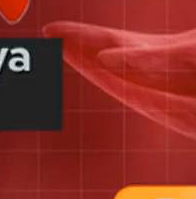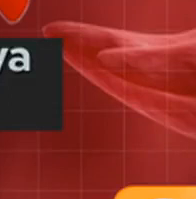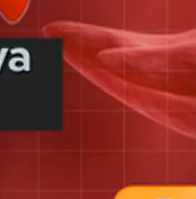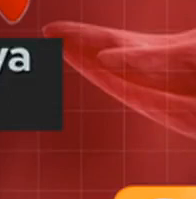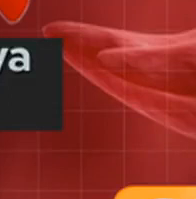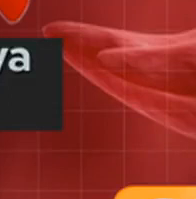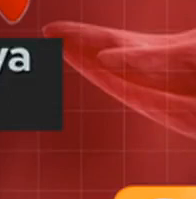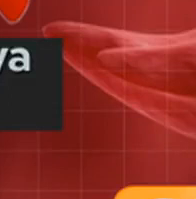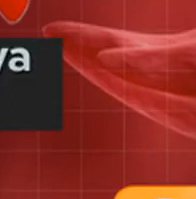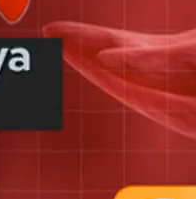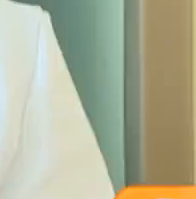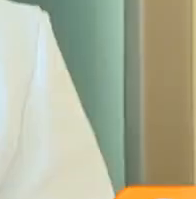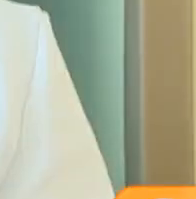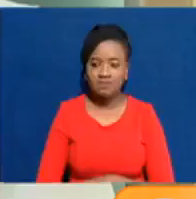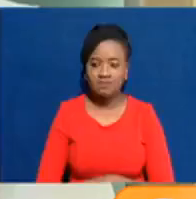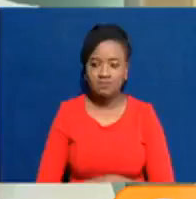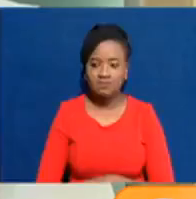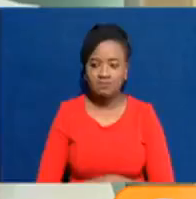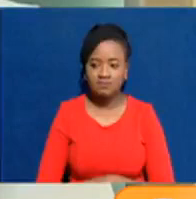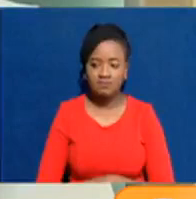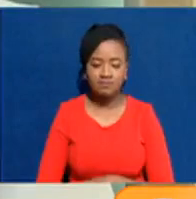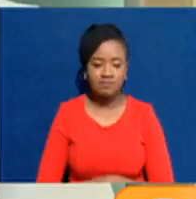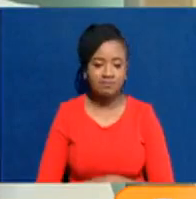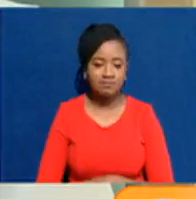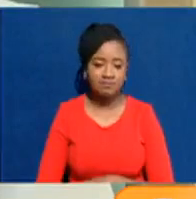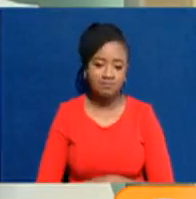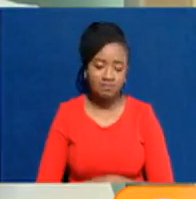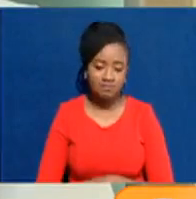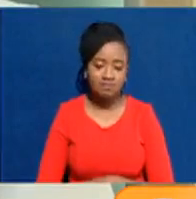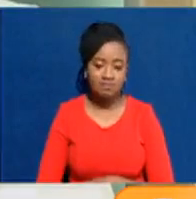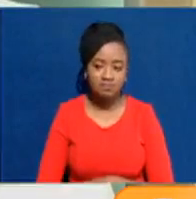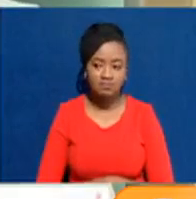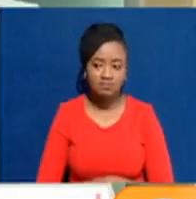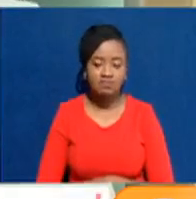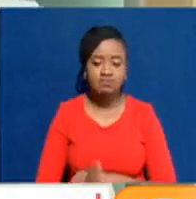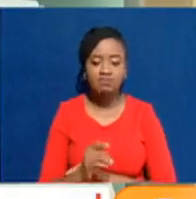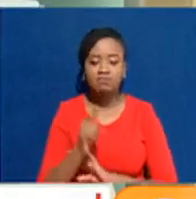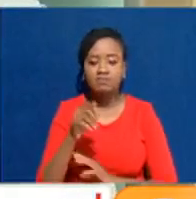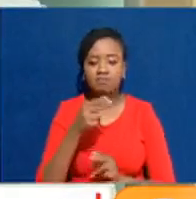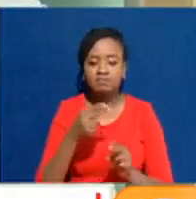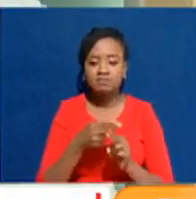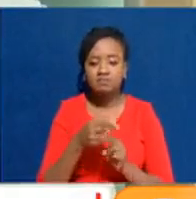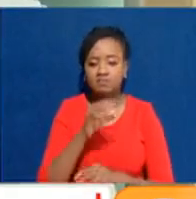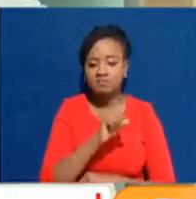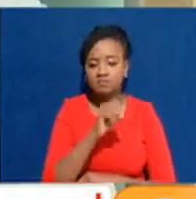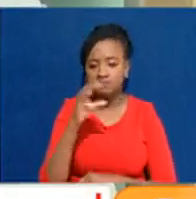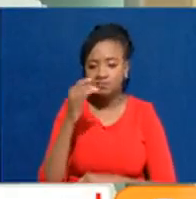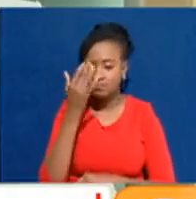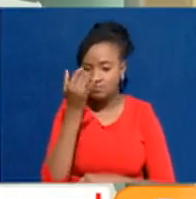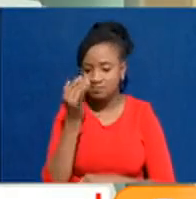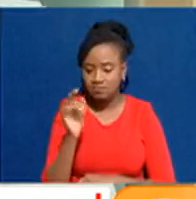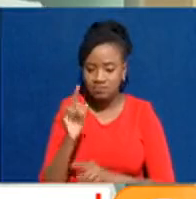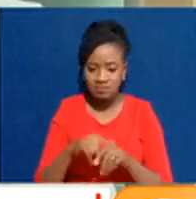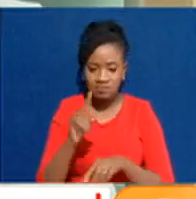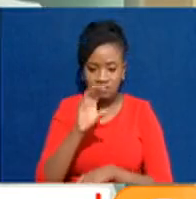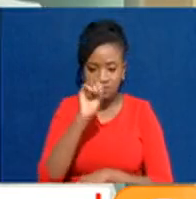na umbo kama mundu. The reason why it is referred to as sickle cell is because when the oxygen levels are low